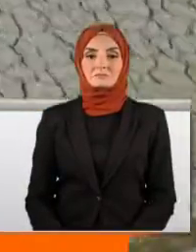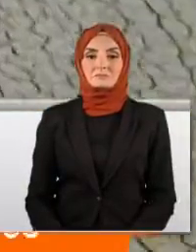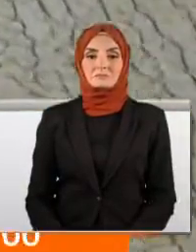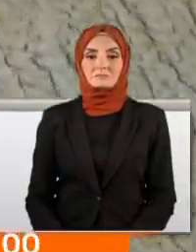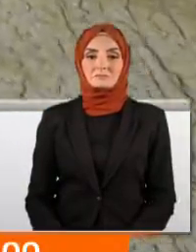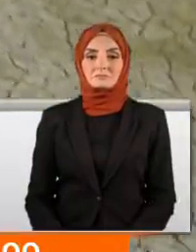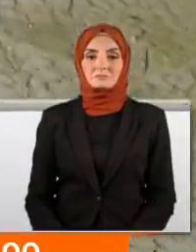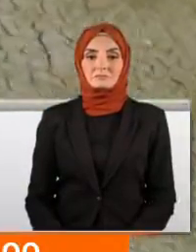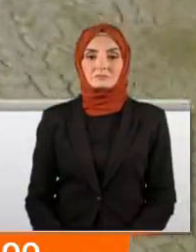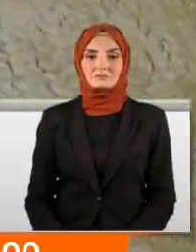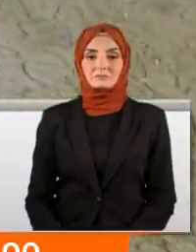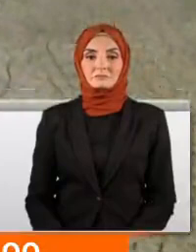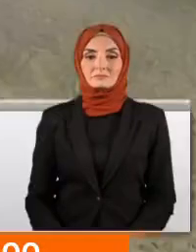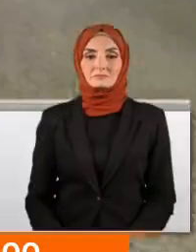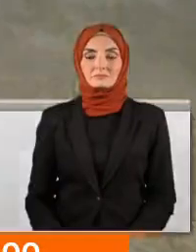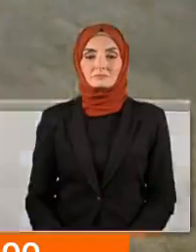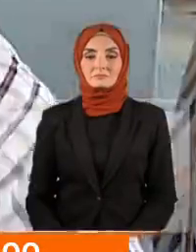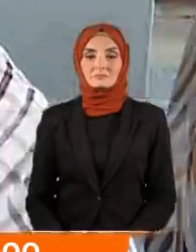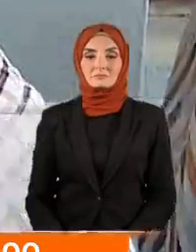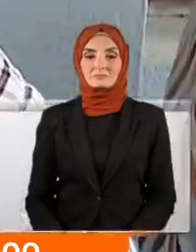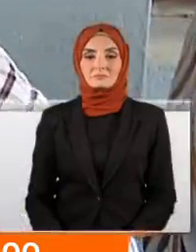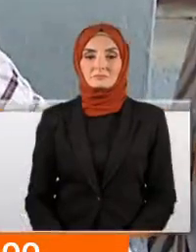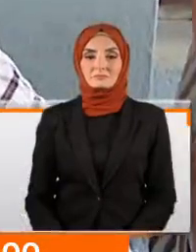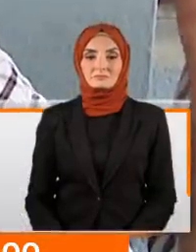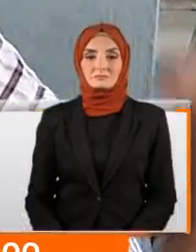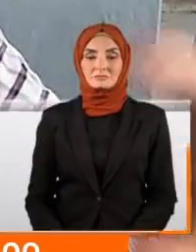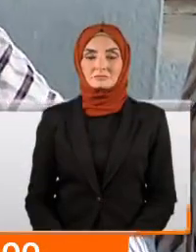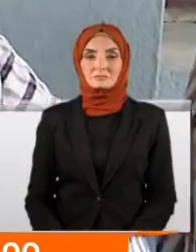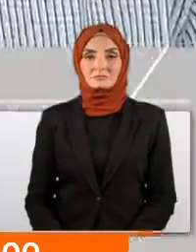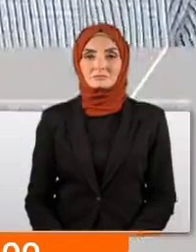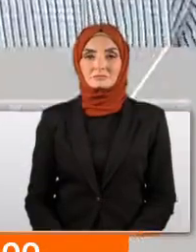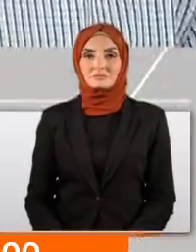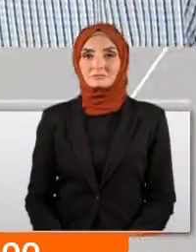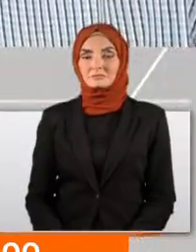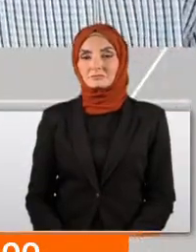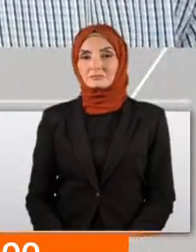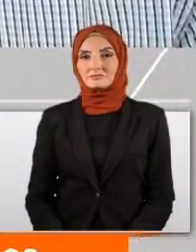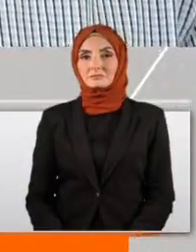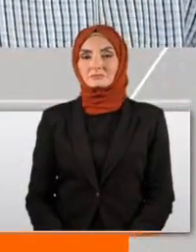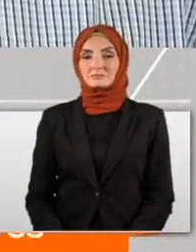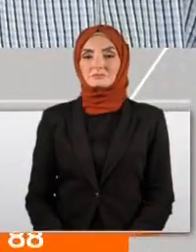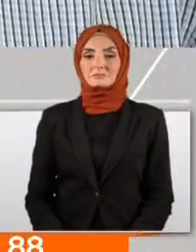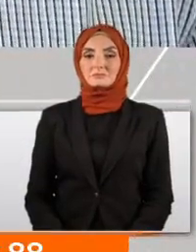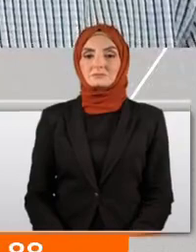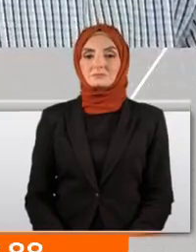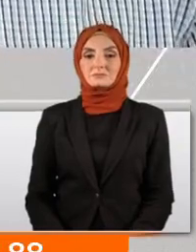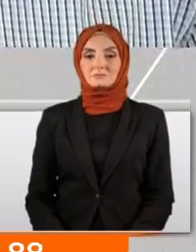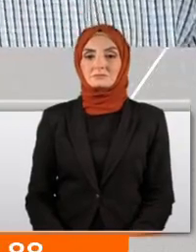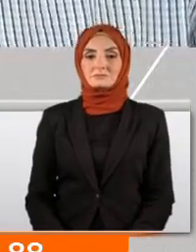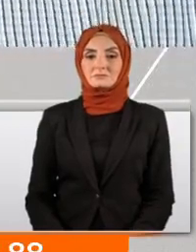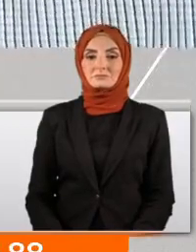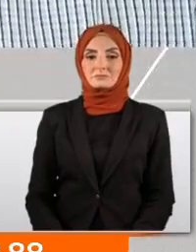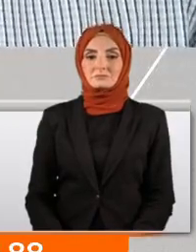bir dahaki seneye böyle yağmazsa. Kar bekliyoruz. Göl şu an 1/4 yani çeyrek şu an. Bizim işimiz bitiyor ama gölümüz gitti. Böyle